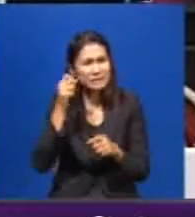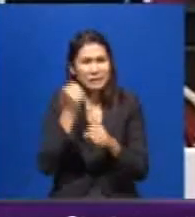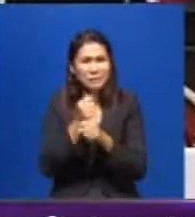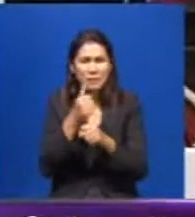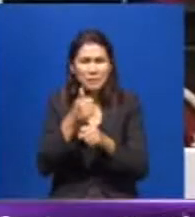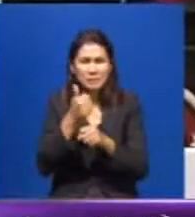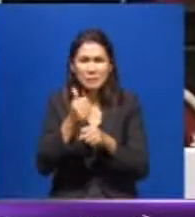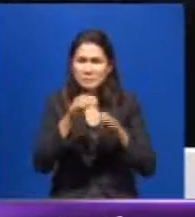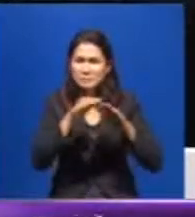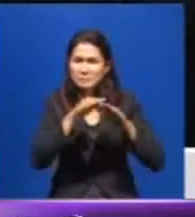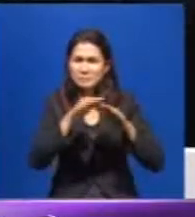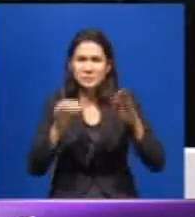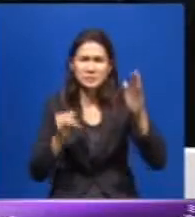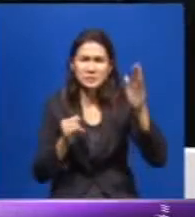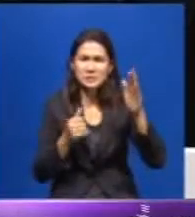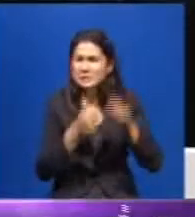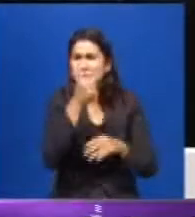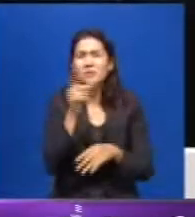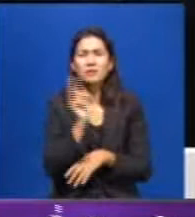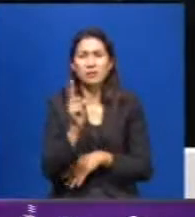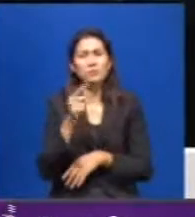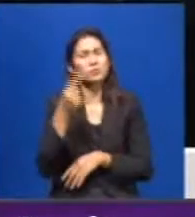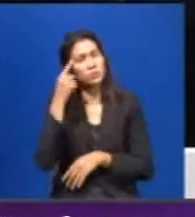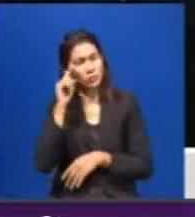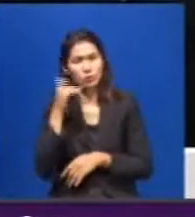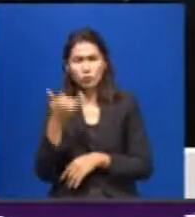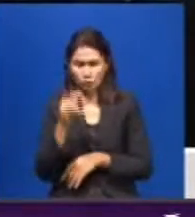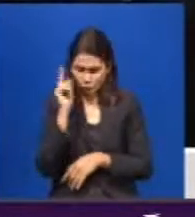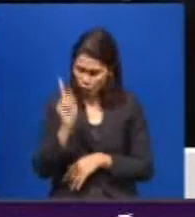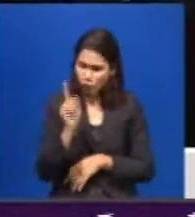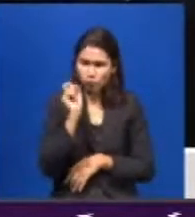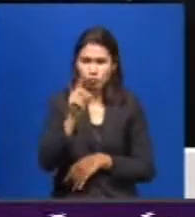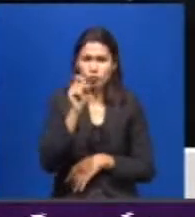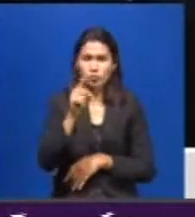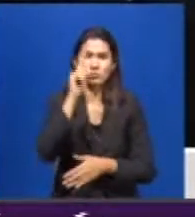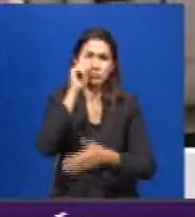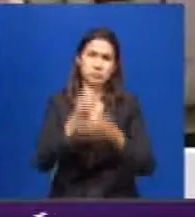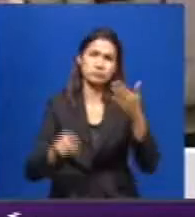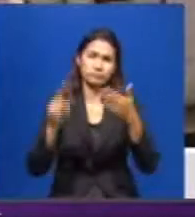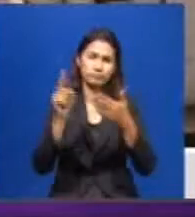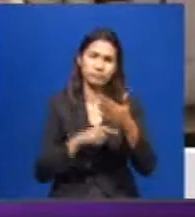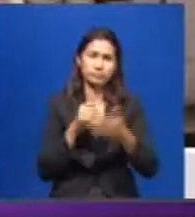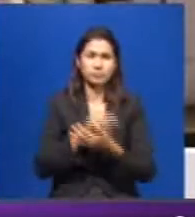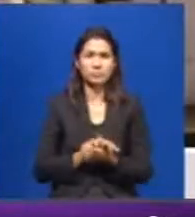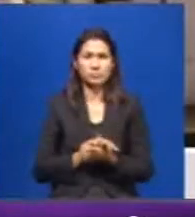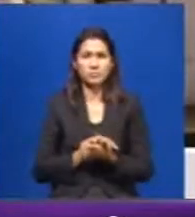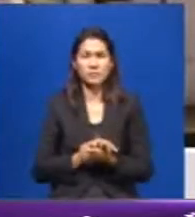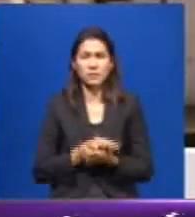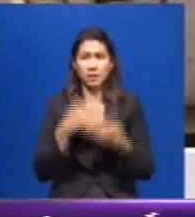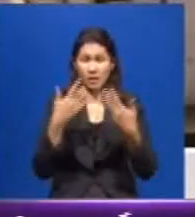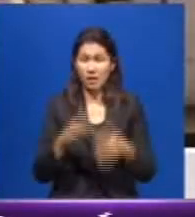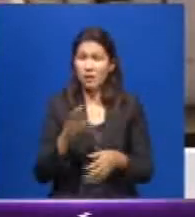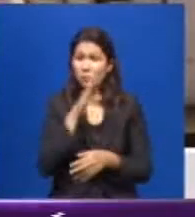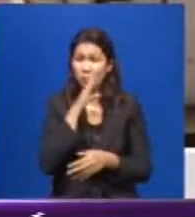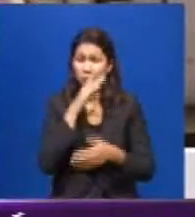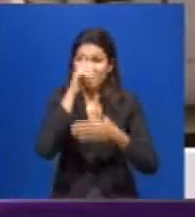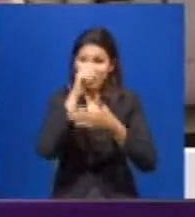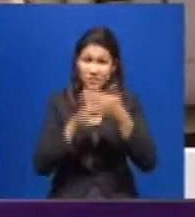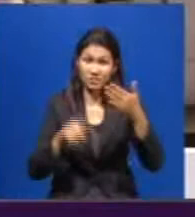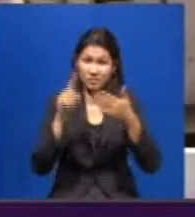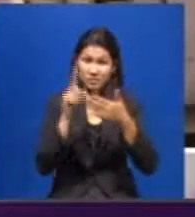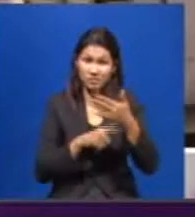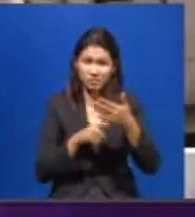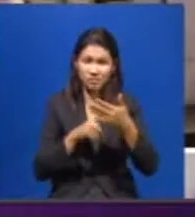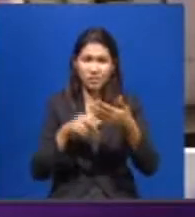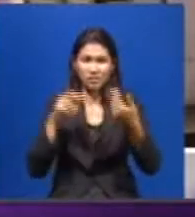บรื่นหรือเปล่าซึ่งตรงนี้เนี่ยท่านก็อาจจะหยิบยกออกมาเป็นประเด็นว่าต้องรีบเลือกตั้งเลยนะครับแต่ทีนี้พอรีบเลือกตั้งแล้วเนี่ยเลือกตั้งม